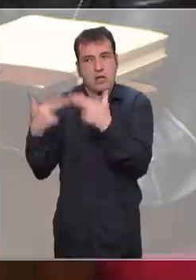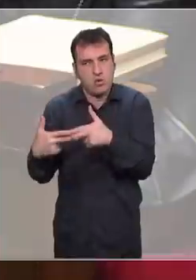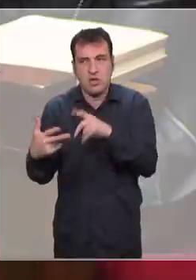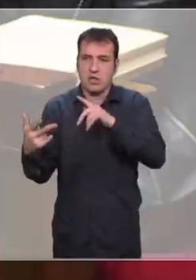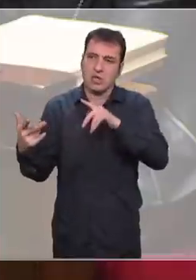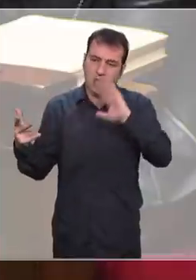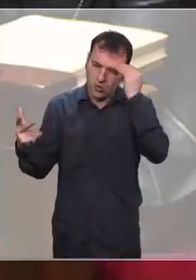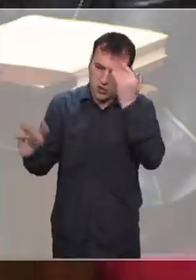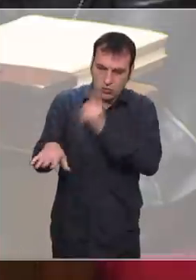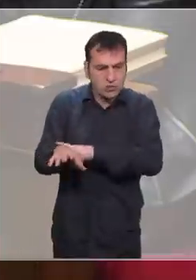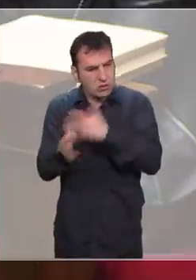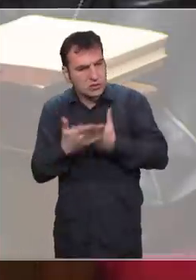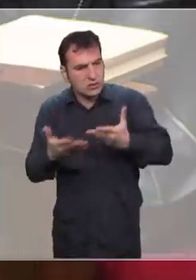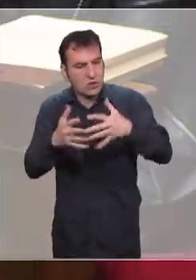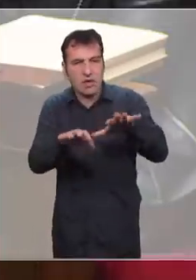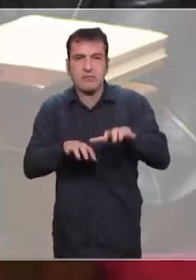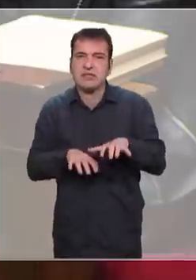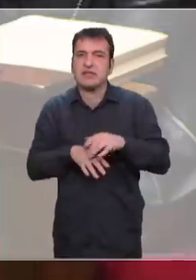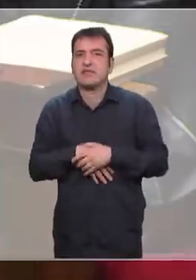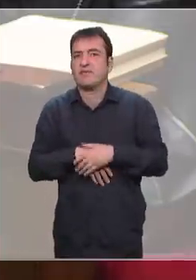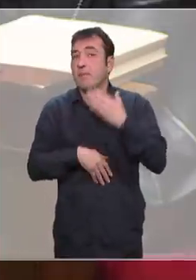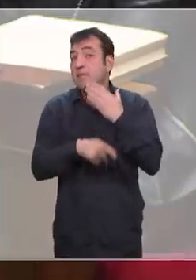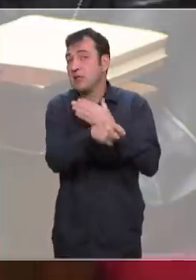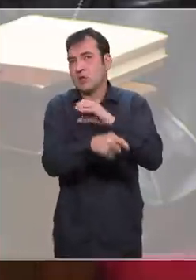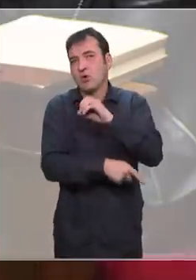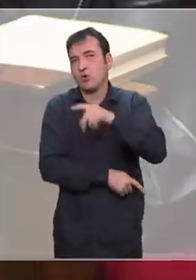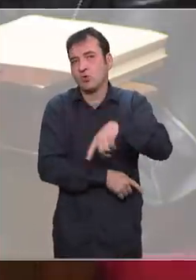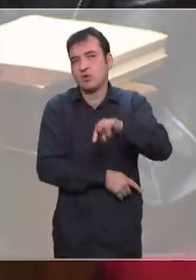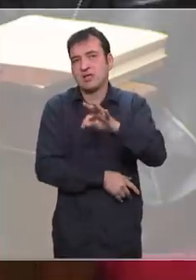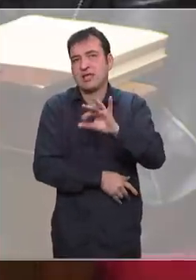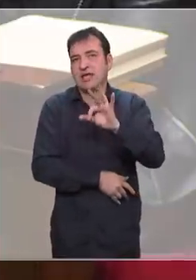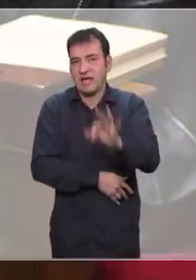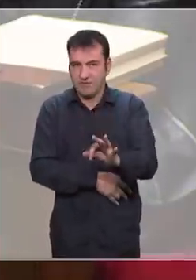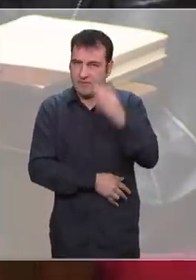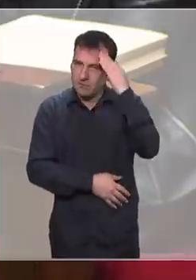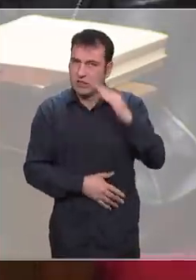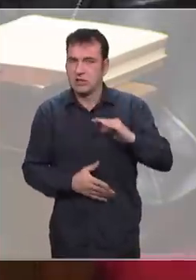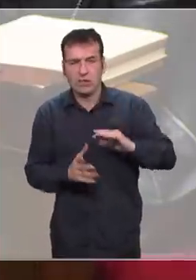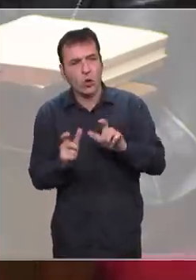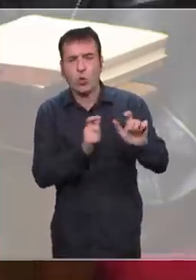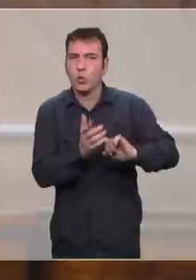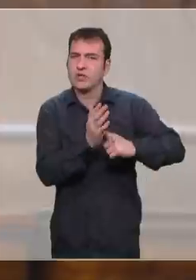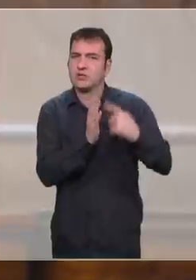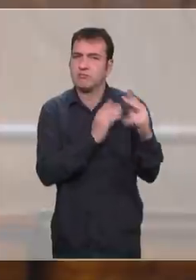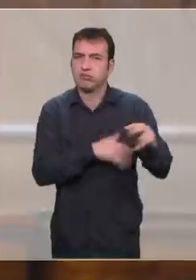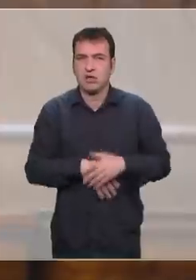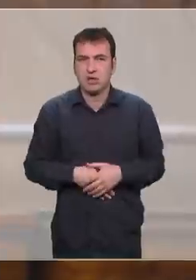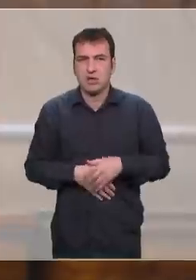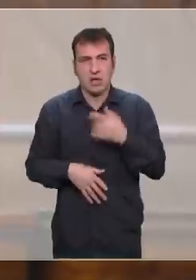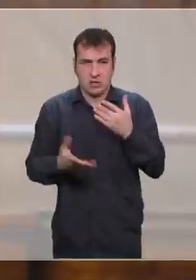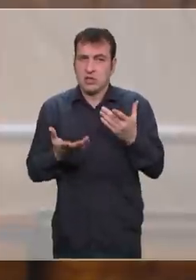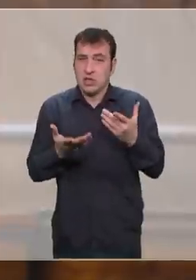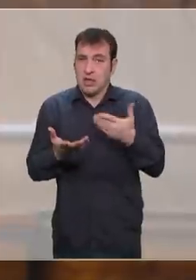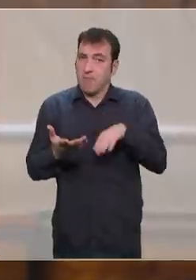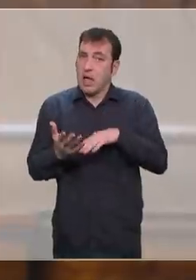d'un étranger sous OQTF en cas de contrôle d'identité sur la voie publique, permettant une mise à exécution immédiate